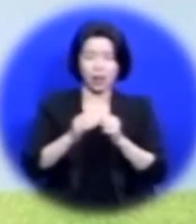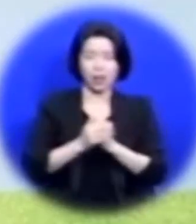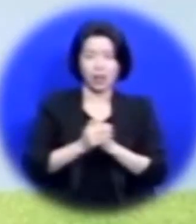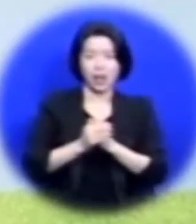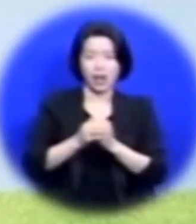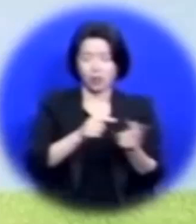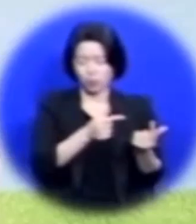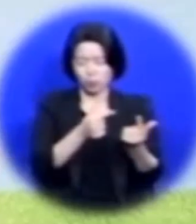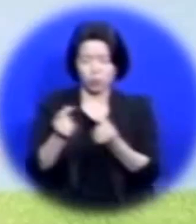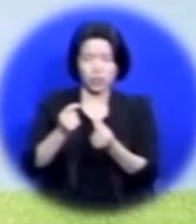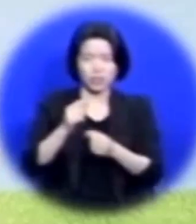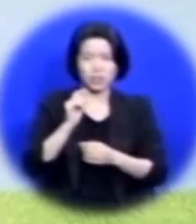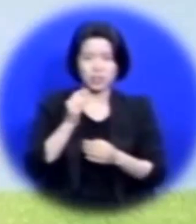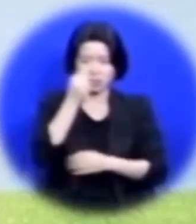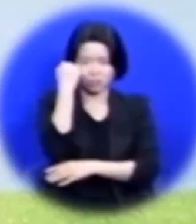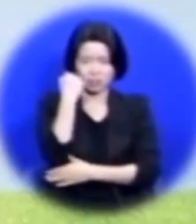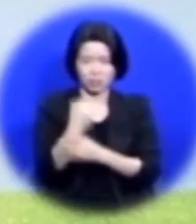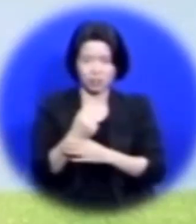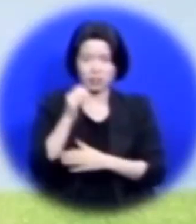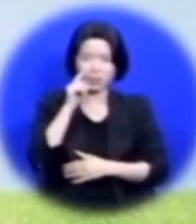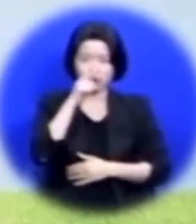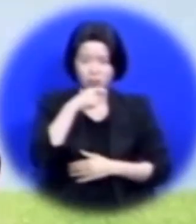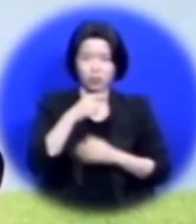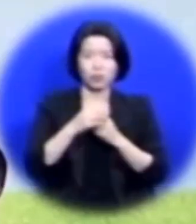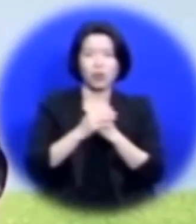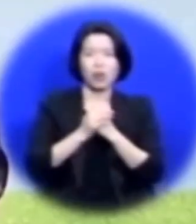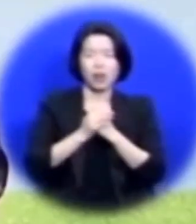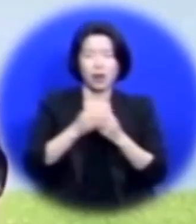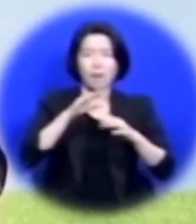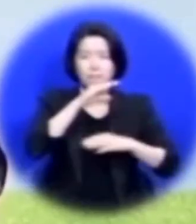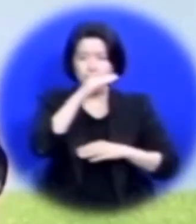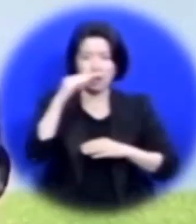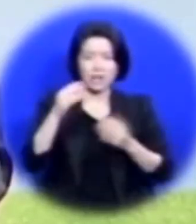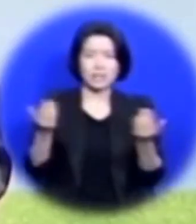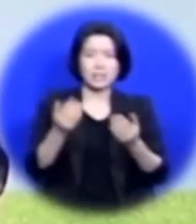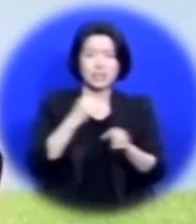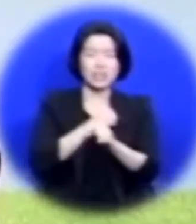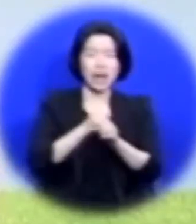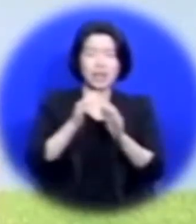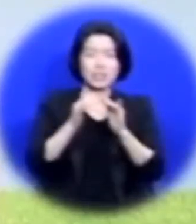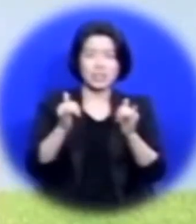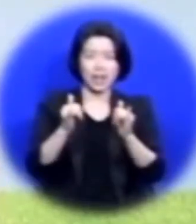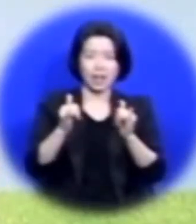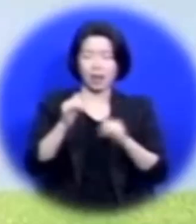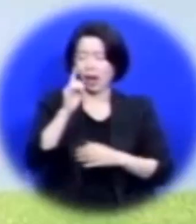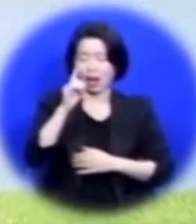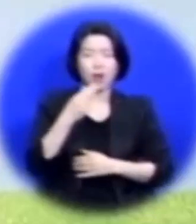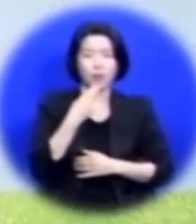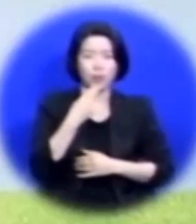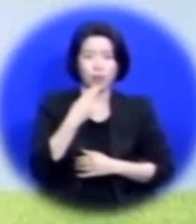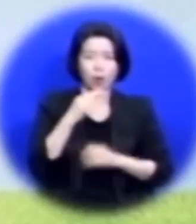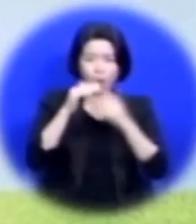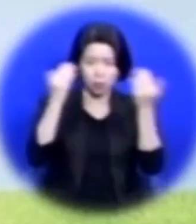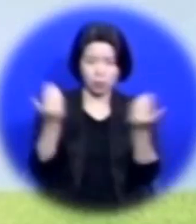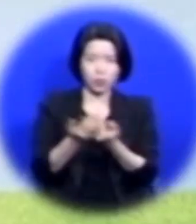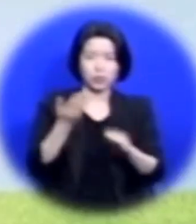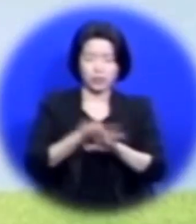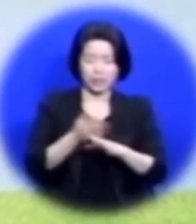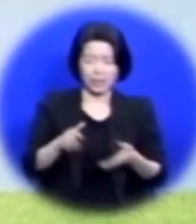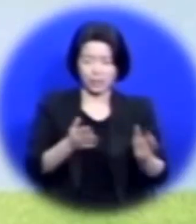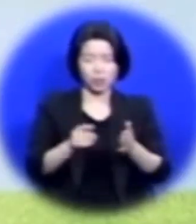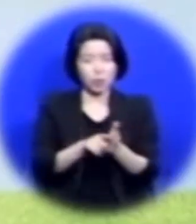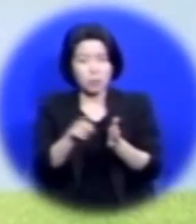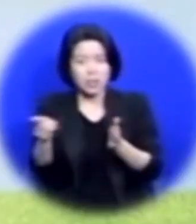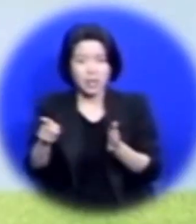썩어서 더러운 이 발언 일 하는 사람 아무도 없구나 모두 다른 길로 빗나가서 하나같이